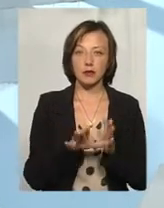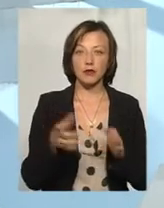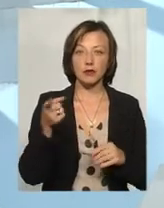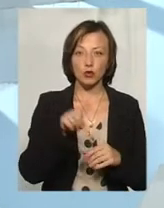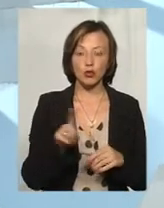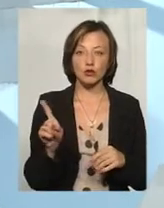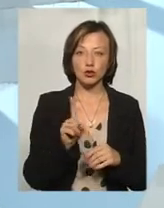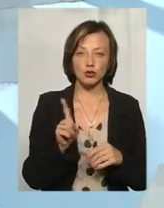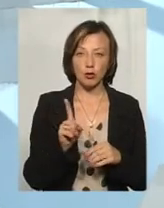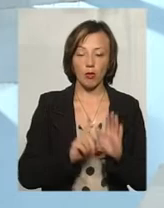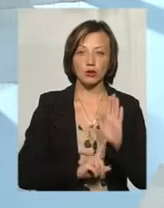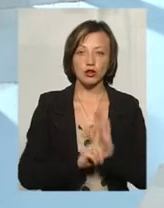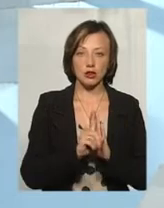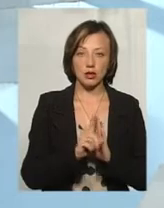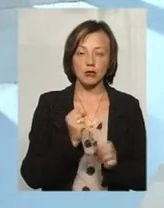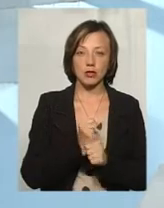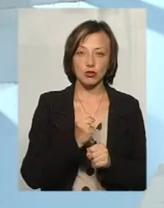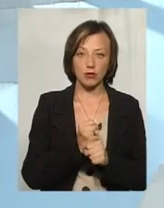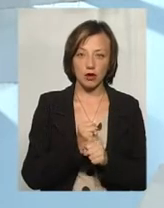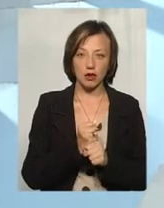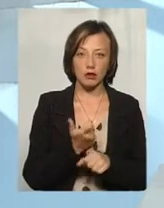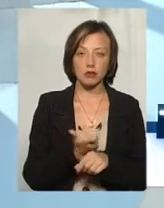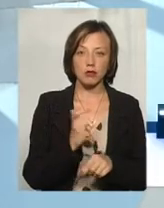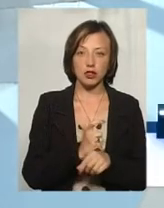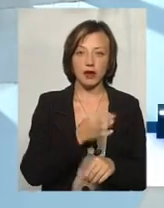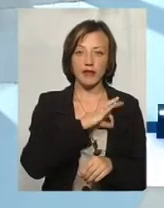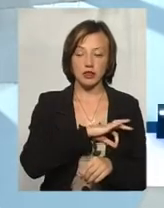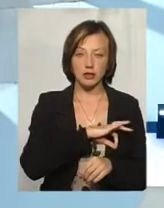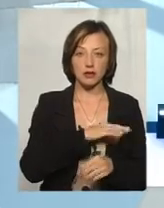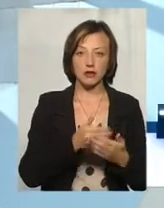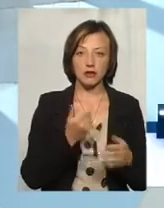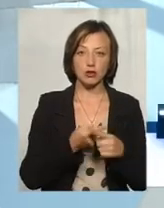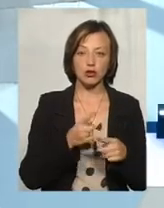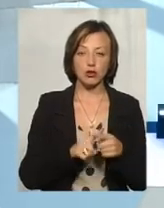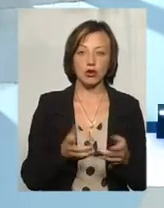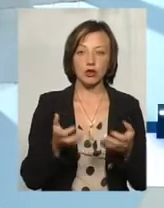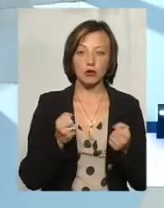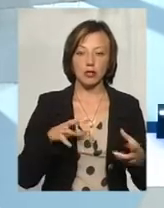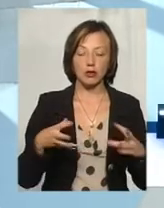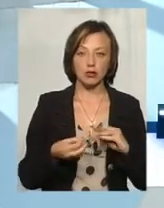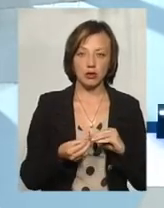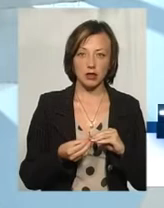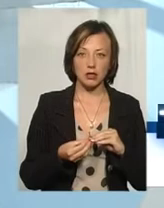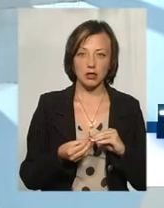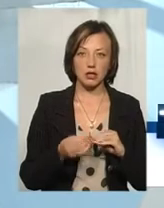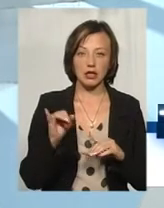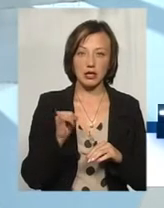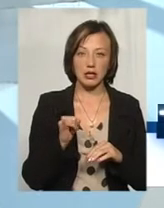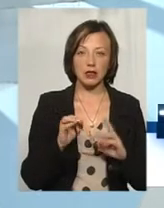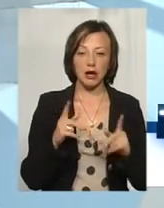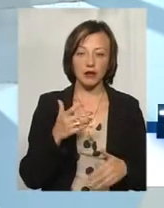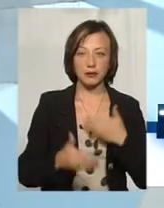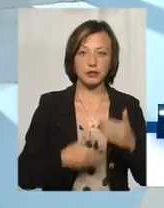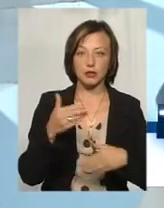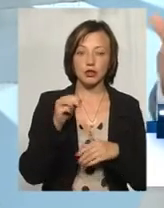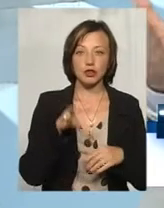щоб починати працювати більш ефективно і від цього отримувати результат. І воно як сніжний ком.